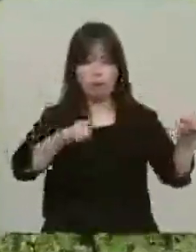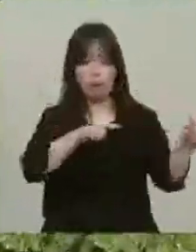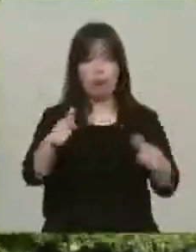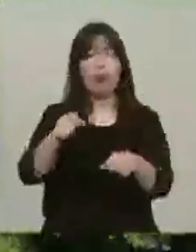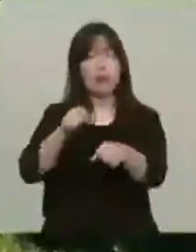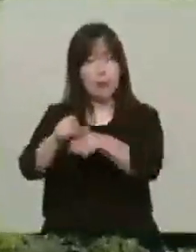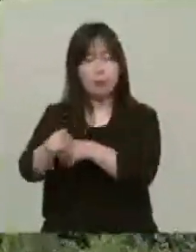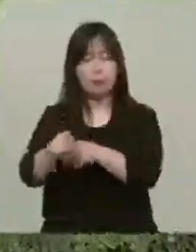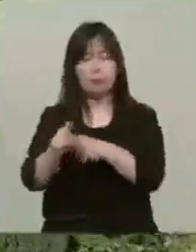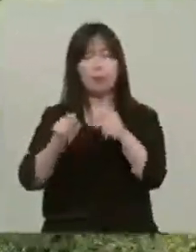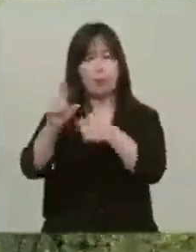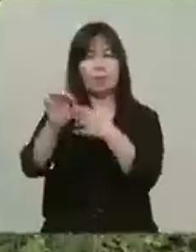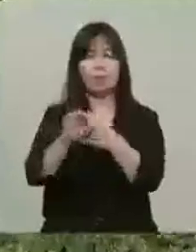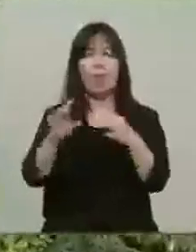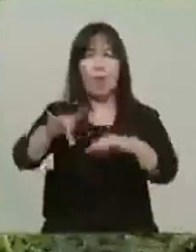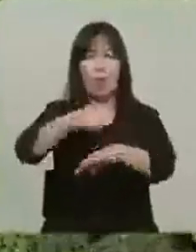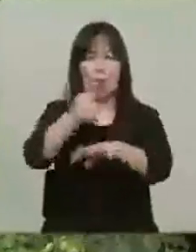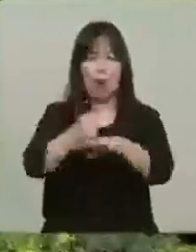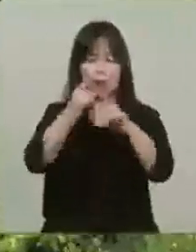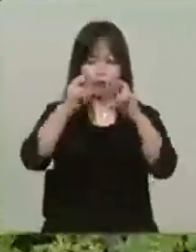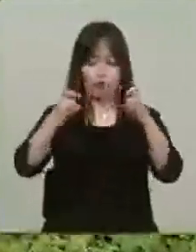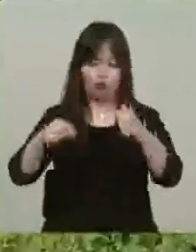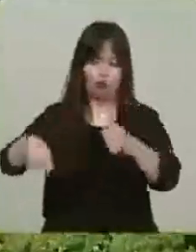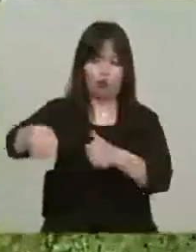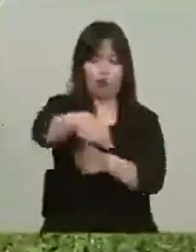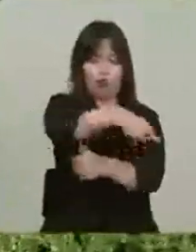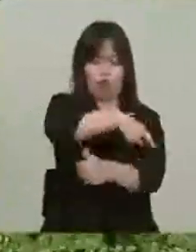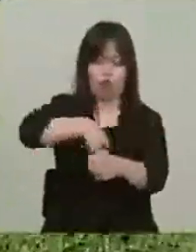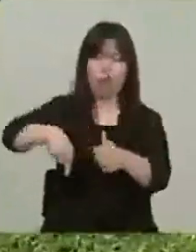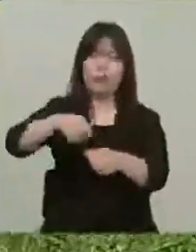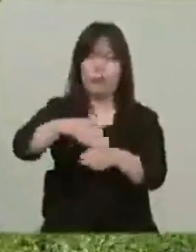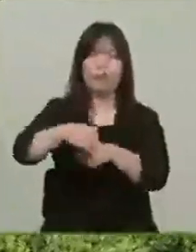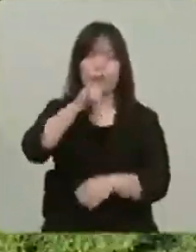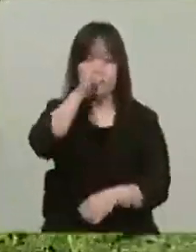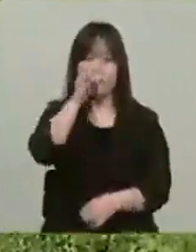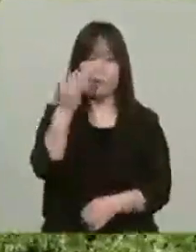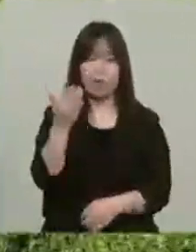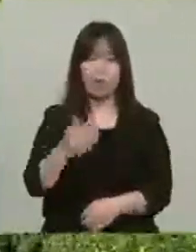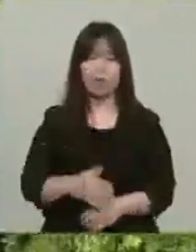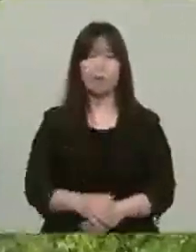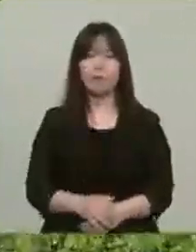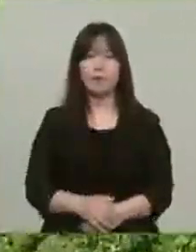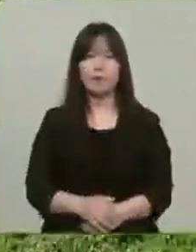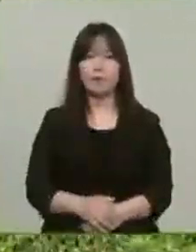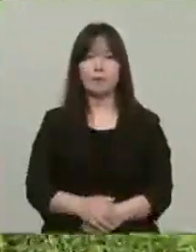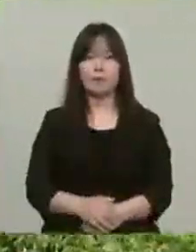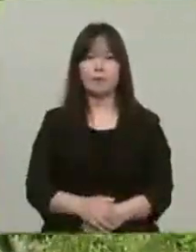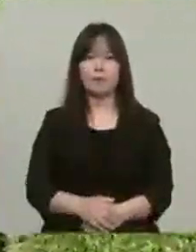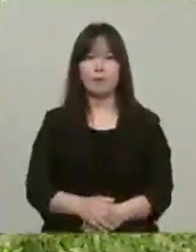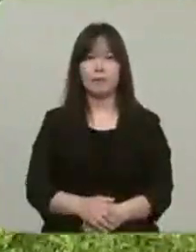이제 왕궁이라고 하는 유적을 중심으로 해서 감싸고 있는 현상들을 볼 수가 있습니다.